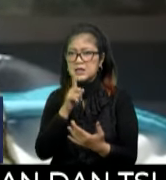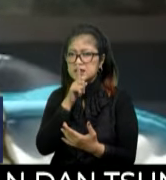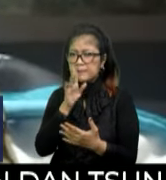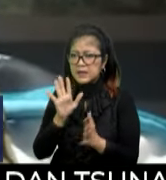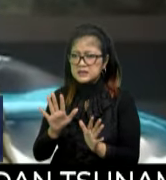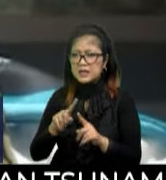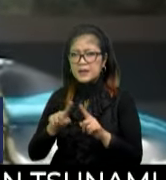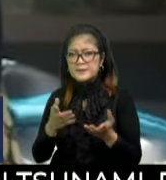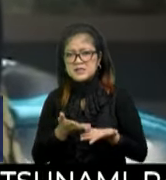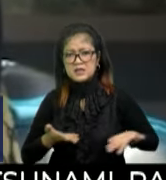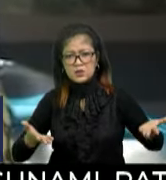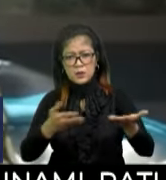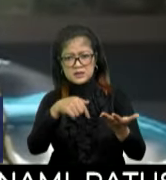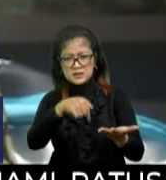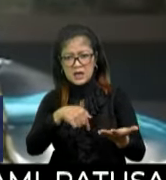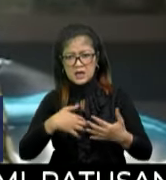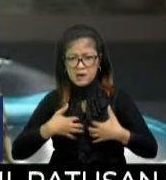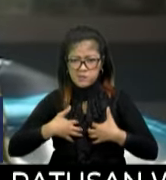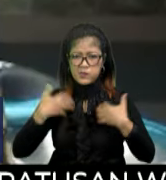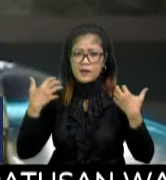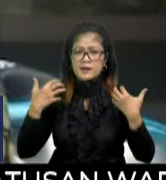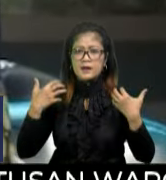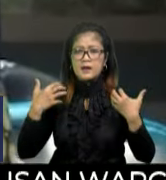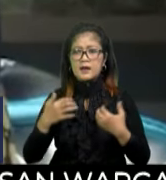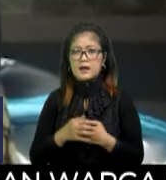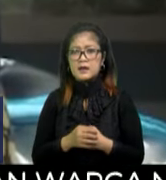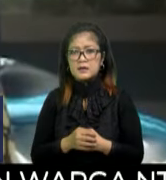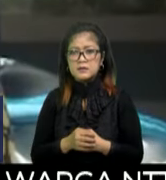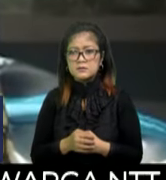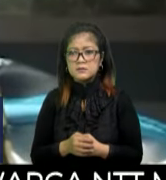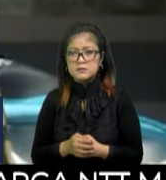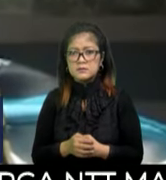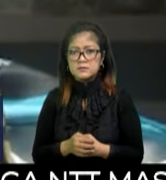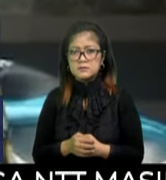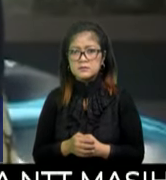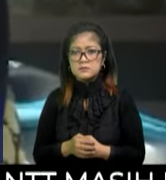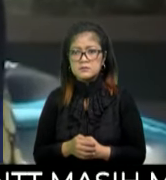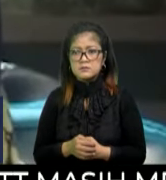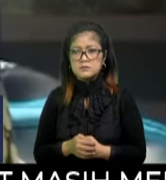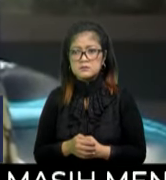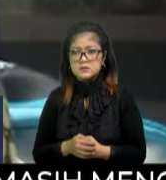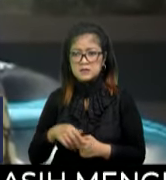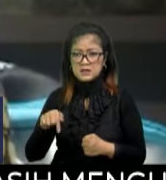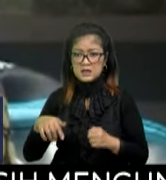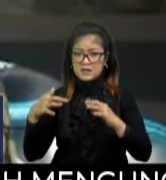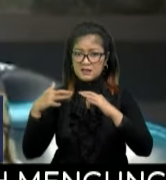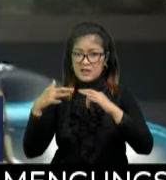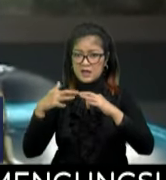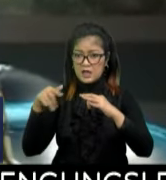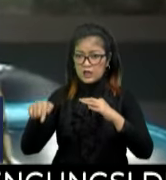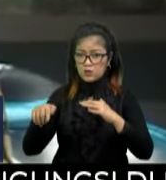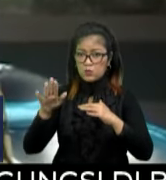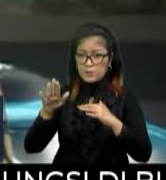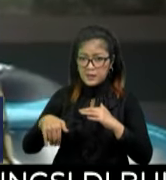melakukan reklame hak terhadap tanah sehingga karena untuk memenuhi kebutuhan hidup lalu kemudian mendapat